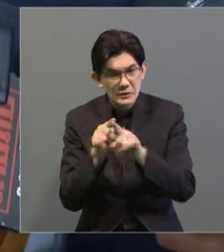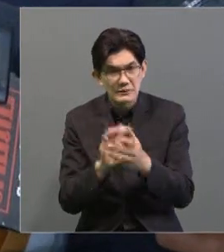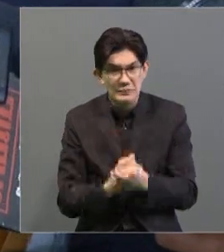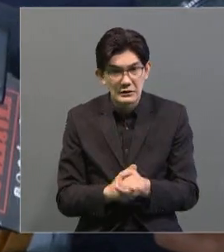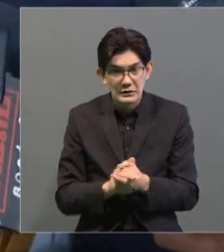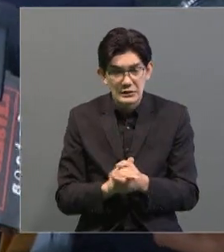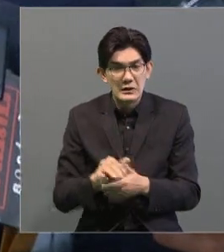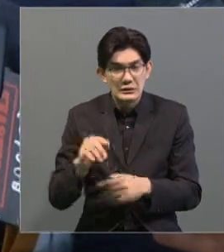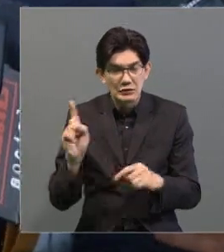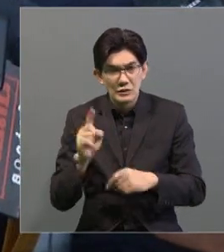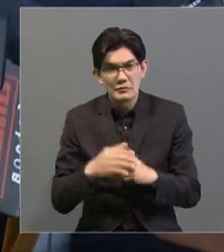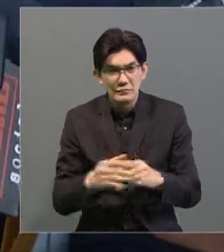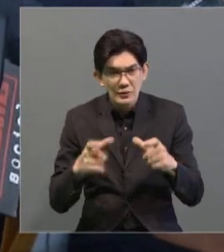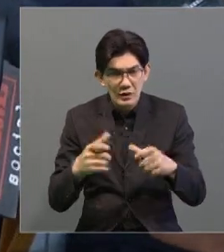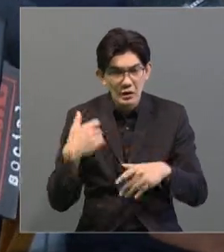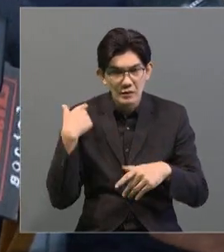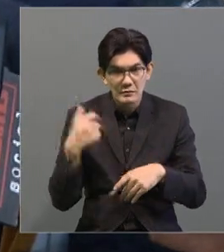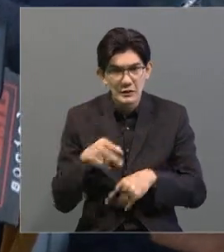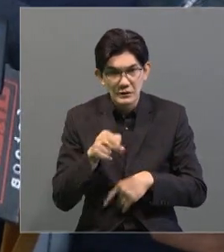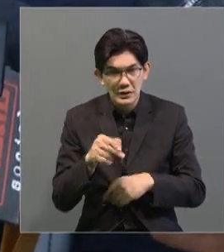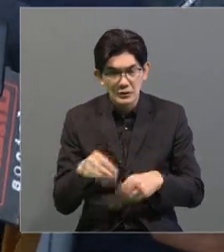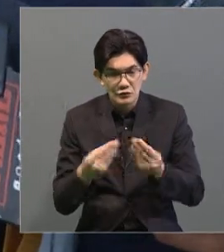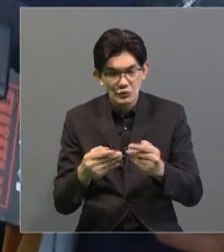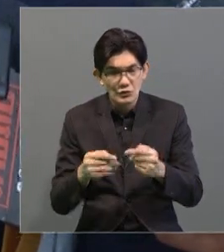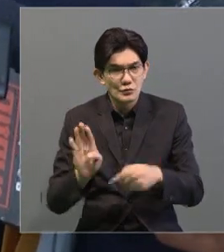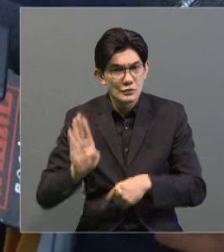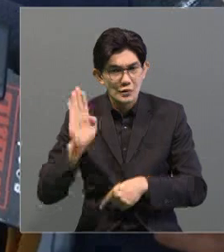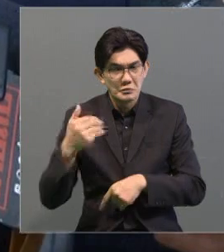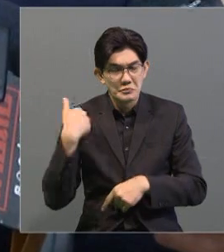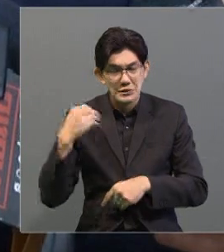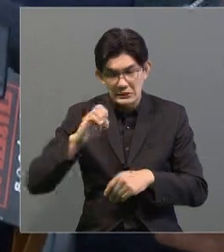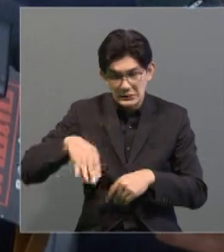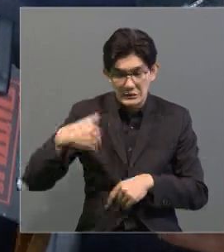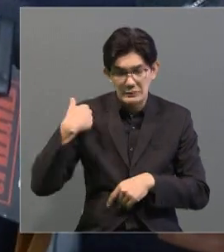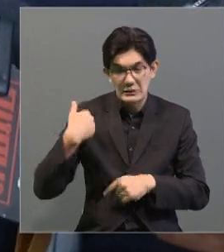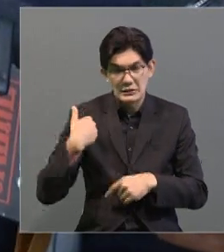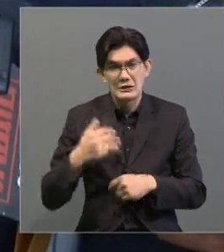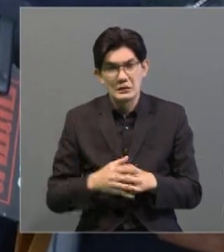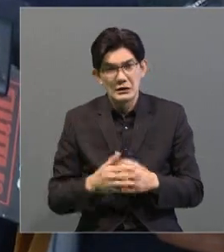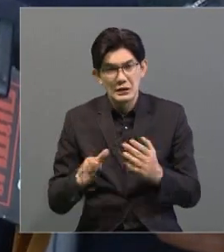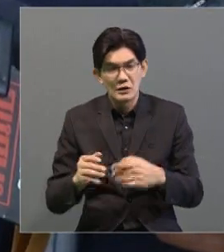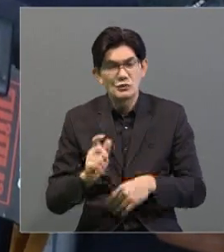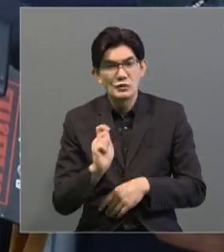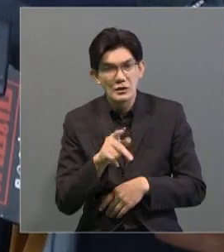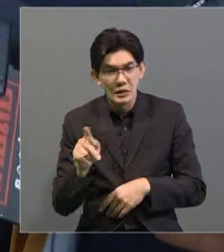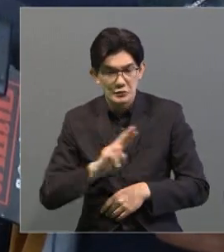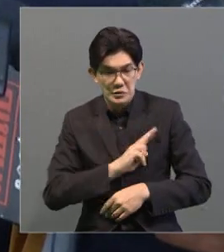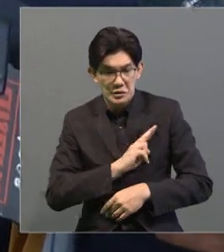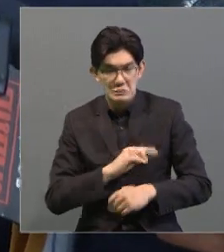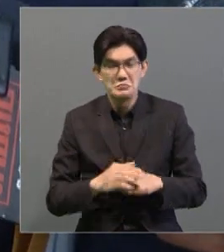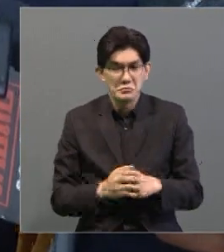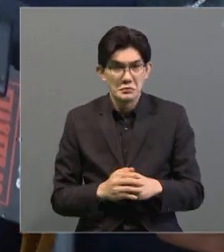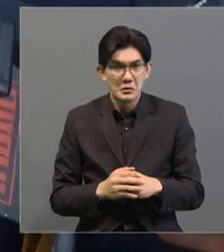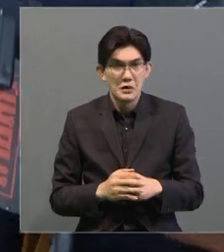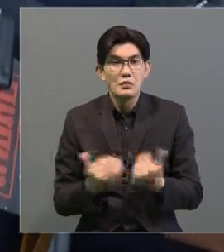ดเนี่ยเขาตัดบริษัทออกแล้วก็ใส่แอปของเขาเองเป็นไชโยแคปิตอลจำกัดแล้ว